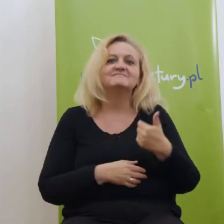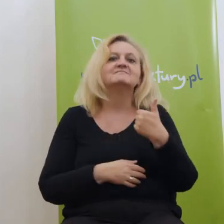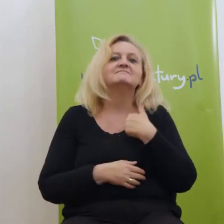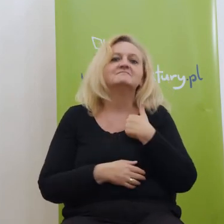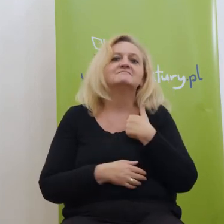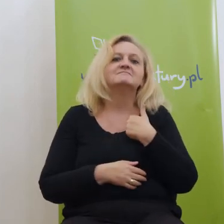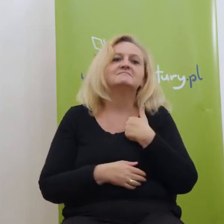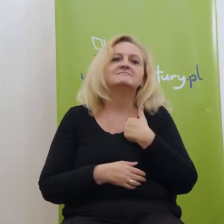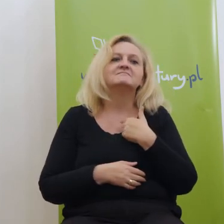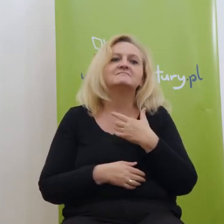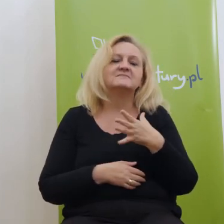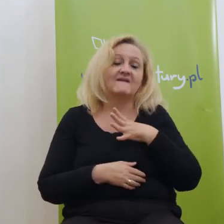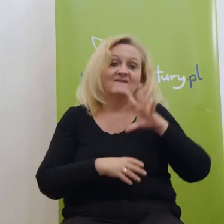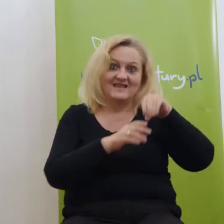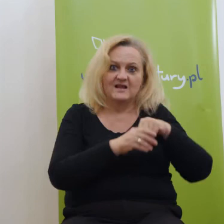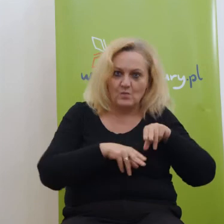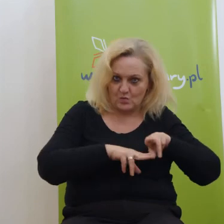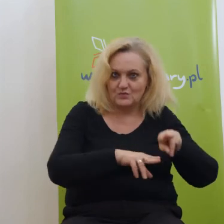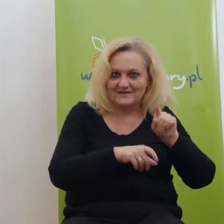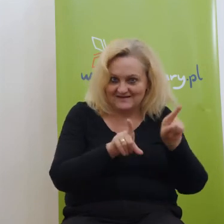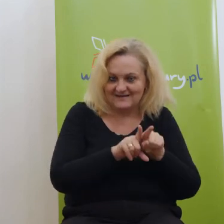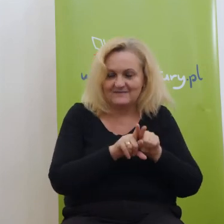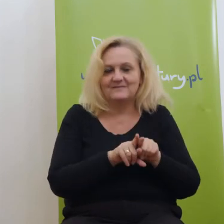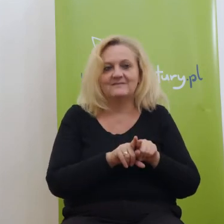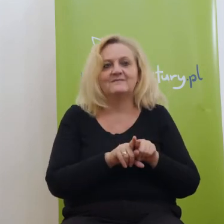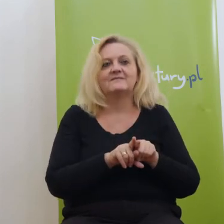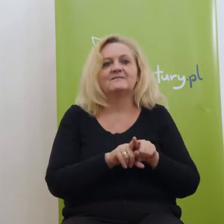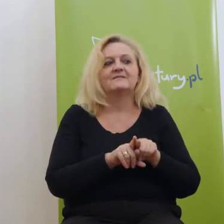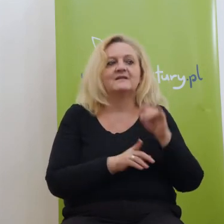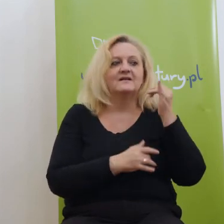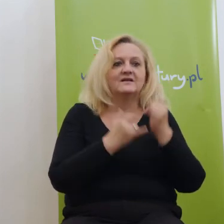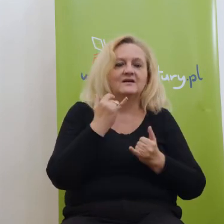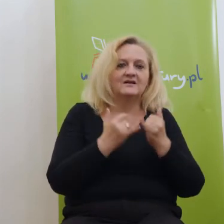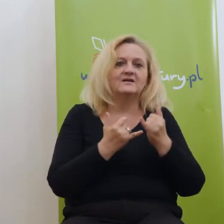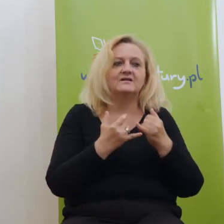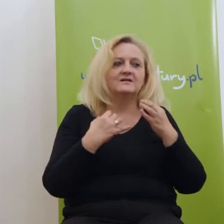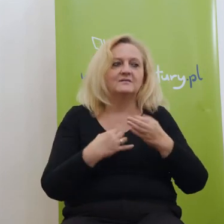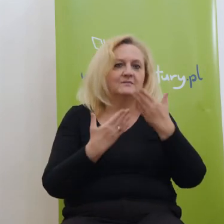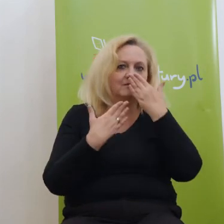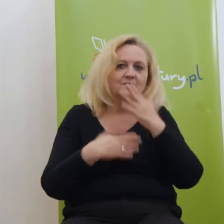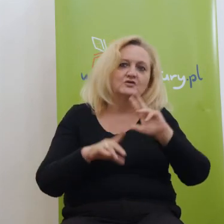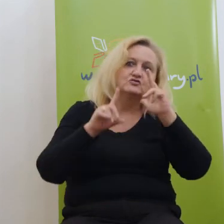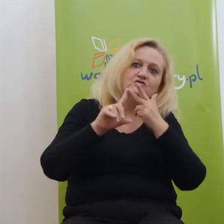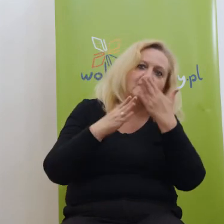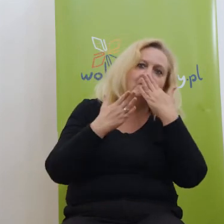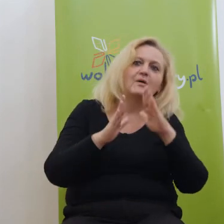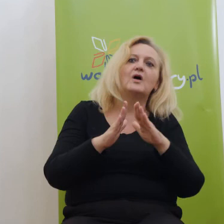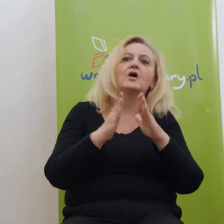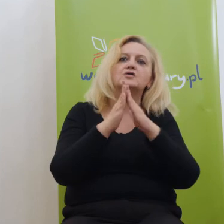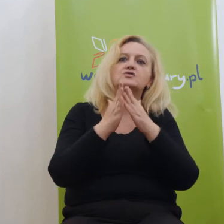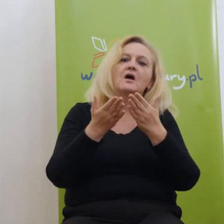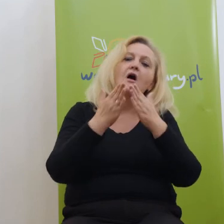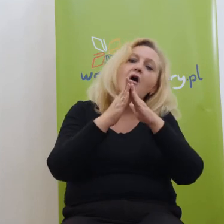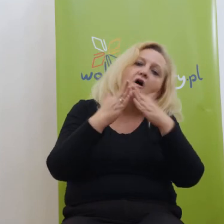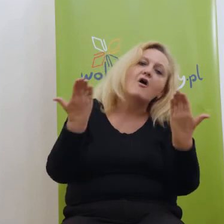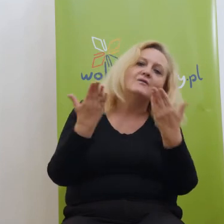taki bardzo niewielki udział w tej okładce i jak pani będzie po raz trzeci tak uprzejma pokazać książkę, tylko otworzyć ją